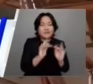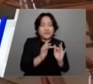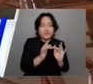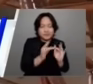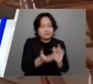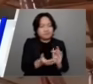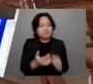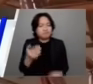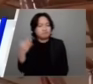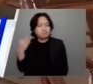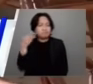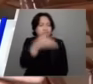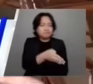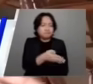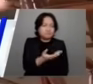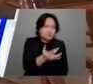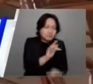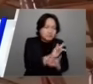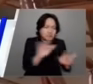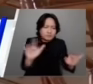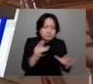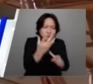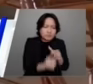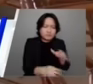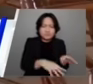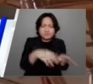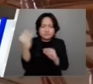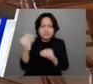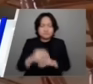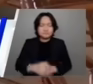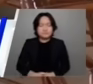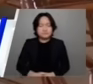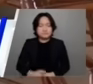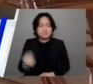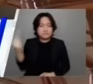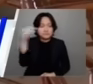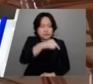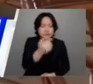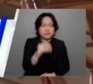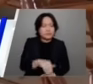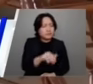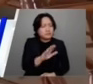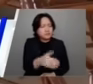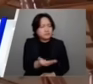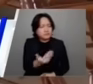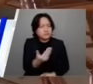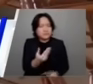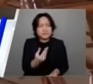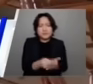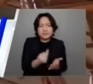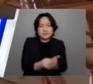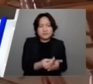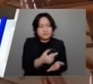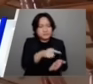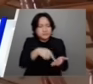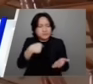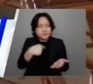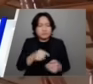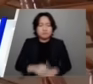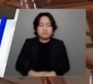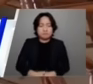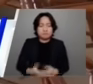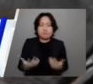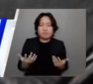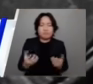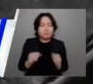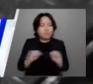sa bahay, wala daw doon kasi umalis. Pagbalik, siningil niya ulit. Kaso, that time, wala siyang nakuhang pera kasi nga